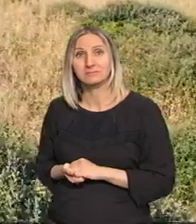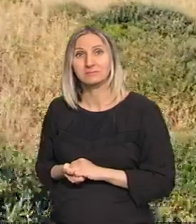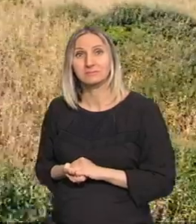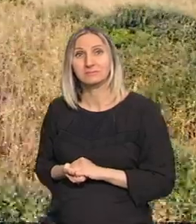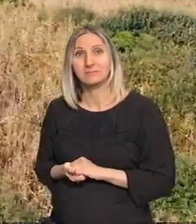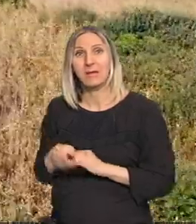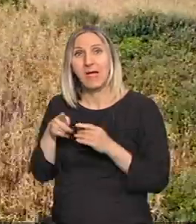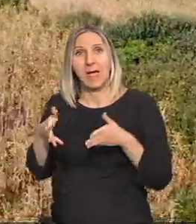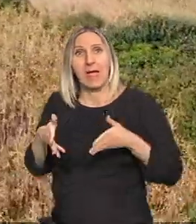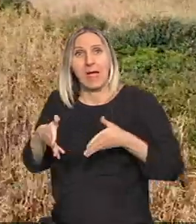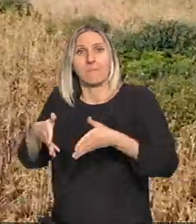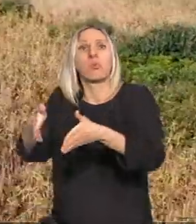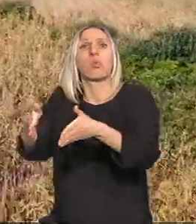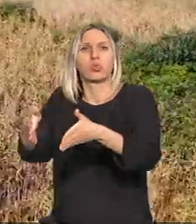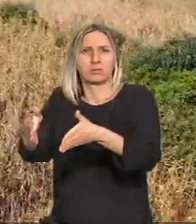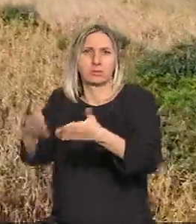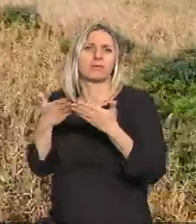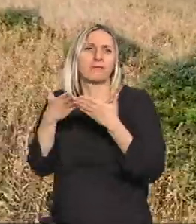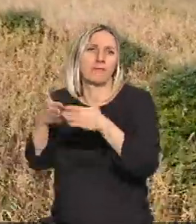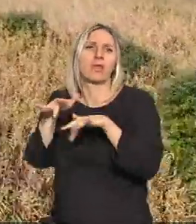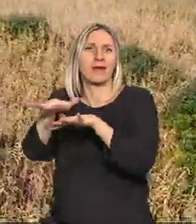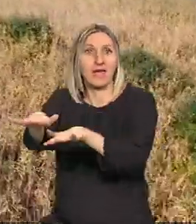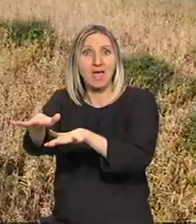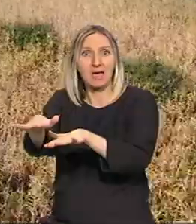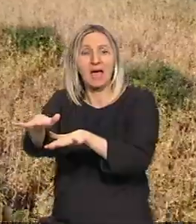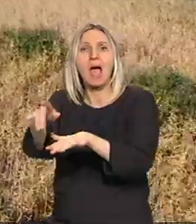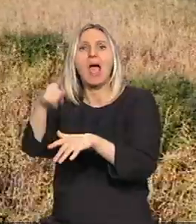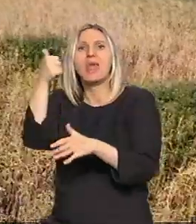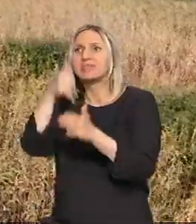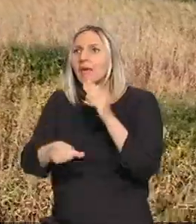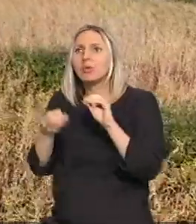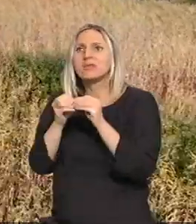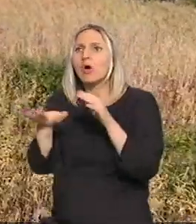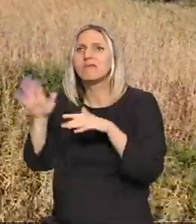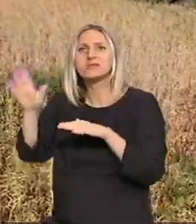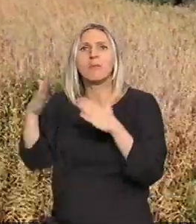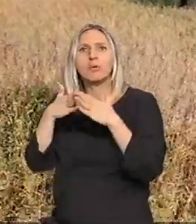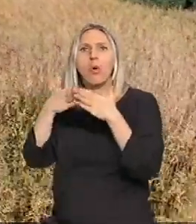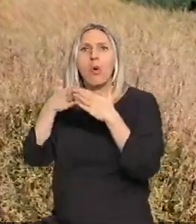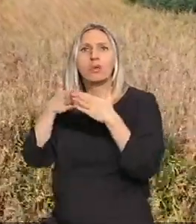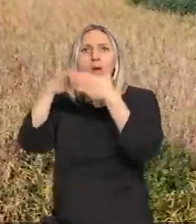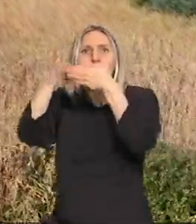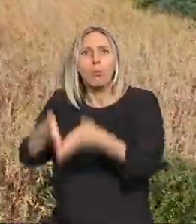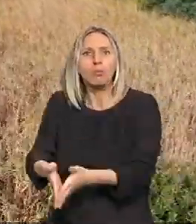Taj plovni put je išao sve dok nije potopljena lađa jednog trgovca, pa je